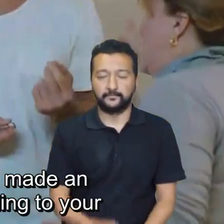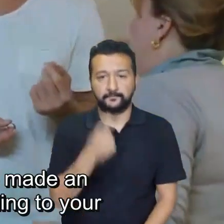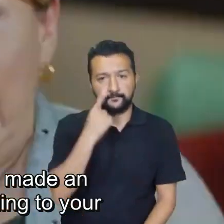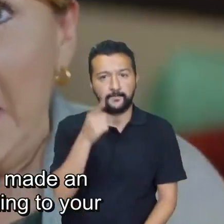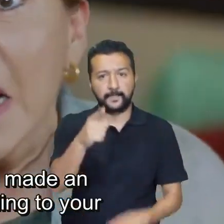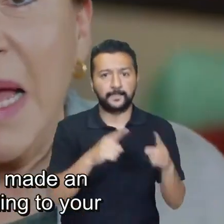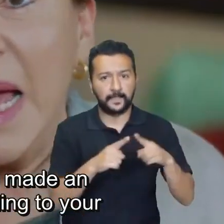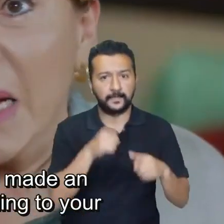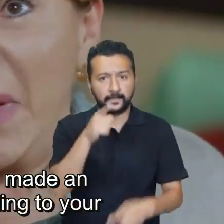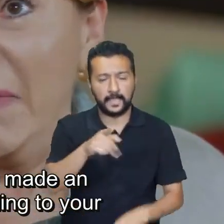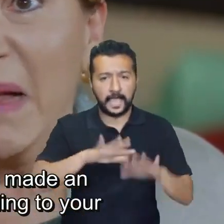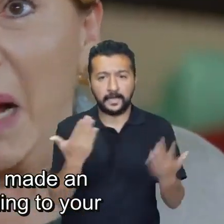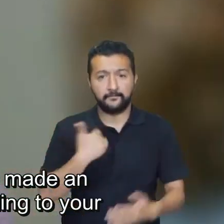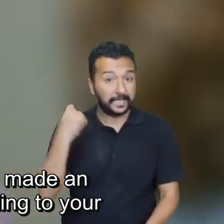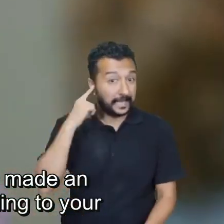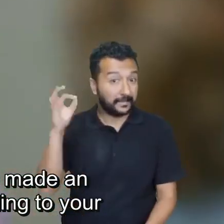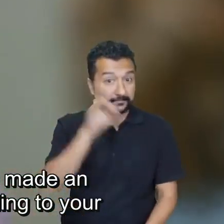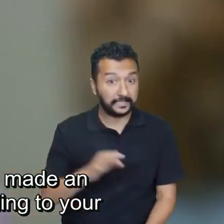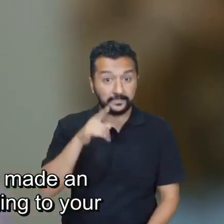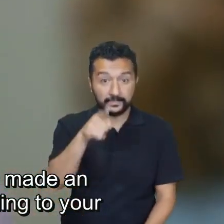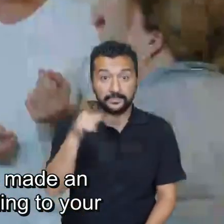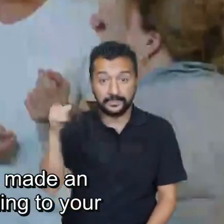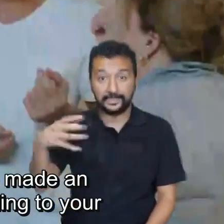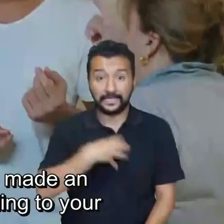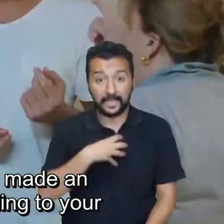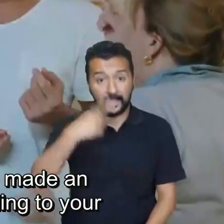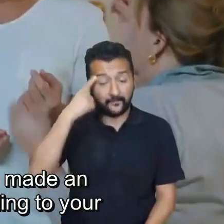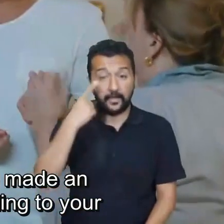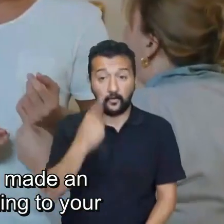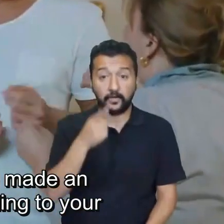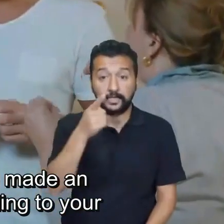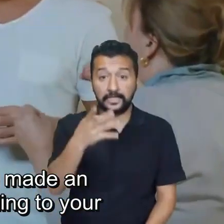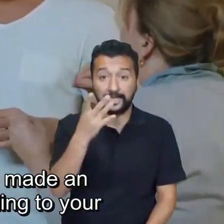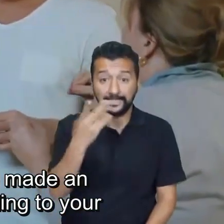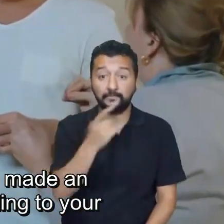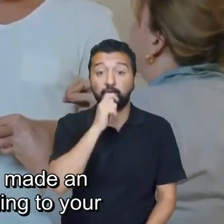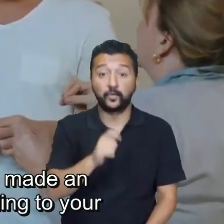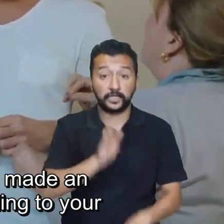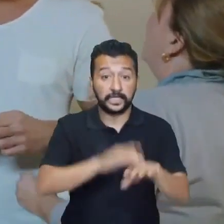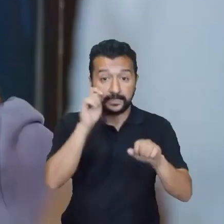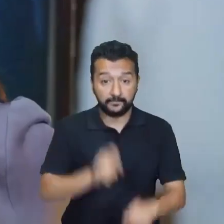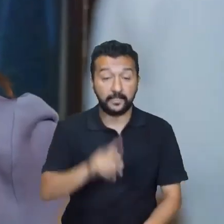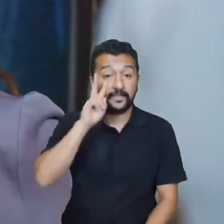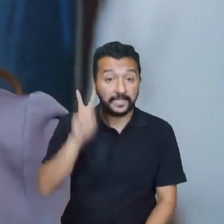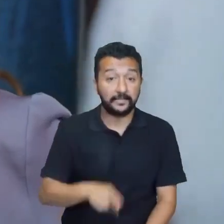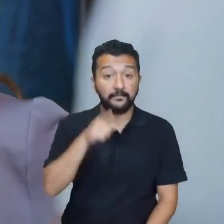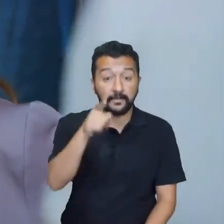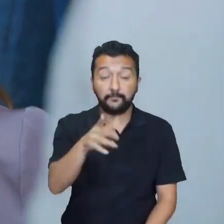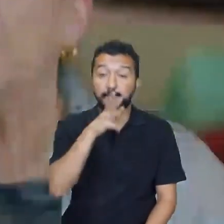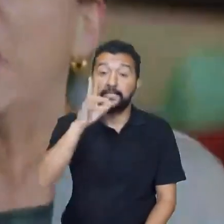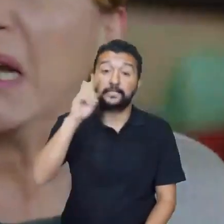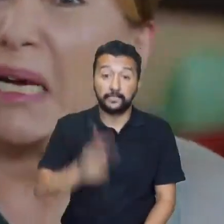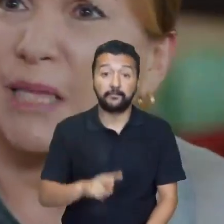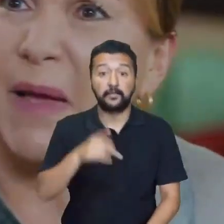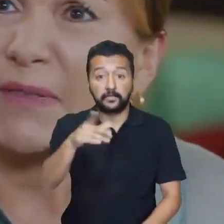Bana bak Tarık. Eğer benden habersiz, o kendi kafana göre nişan ya da söz yaptıysan vallahi da billahi